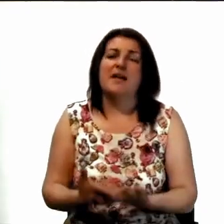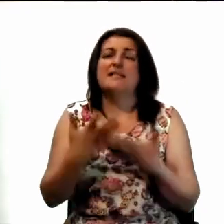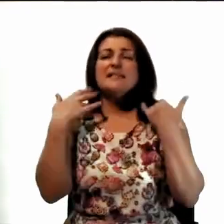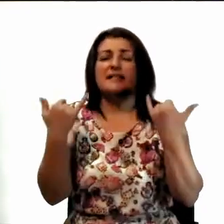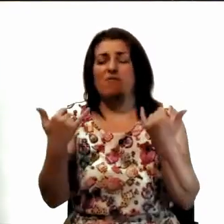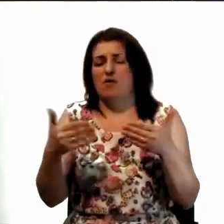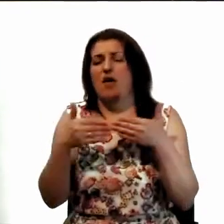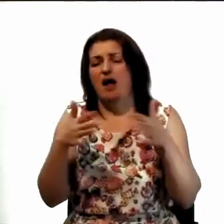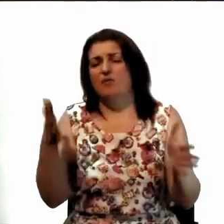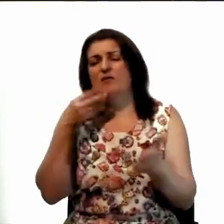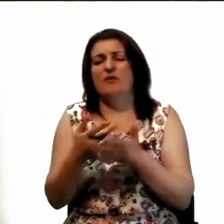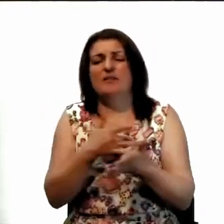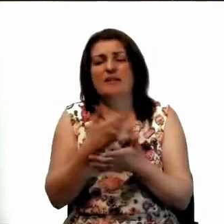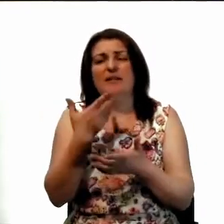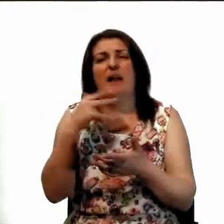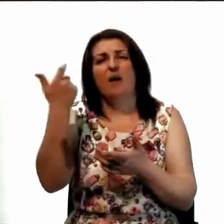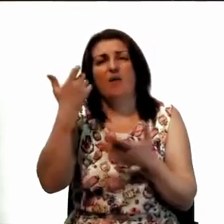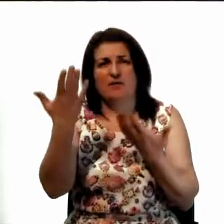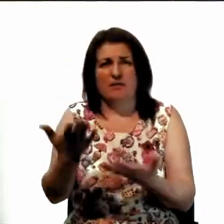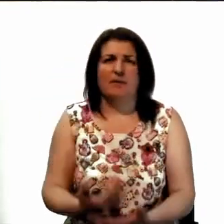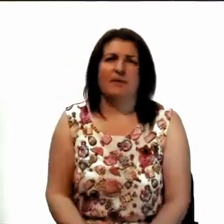Сегодня открой свое сердце для Господа.